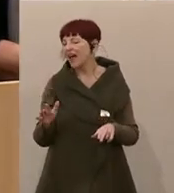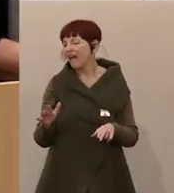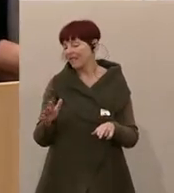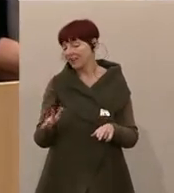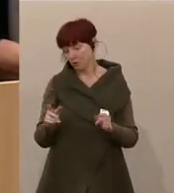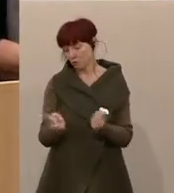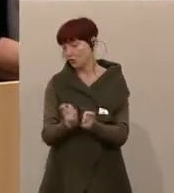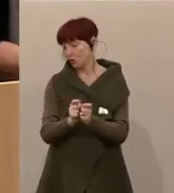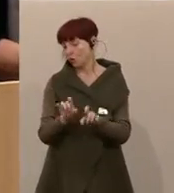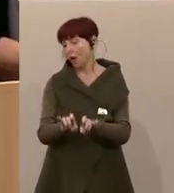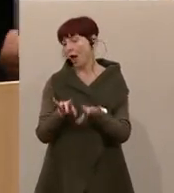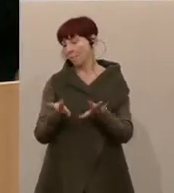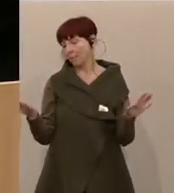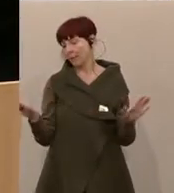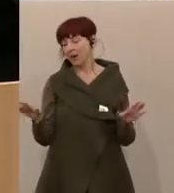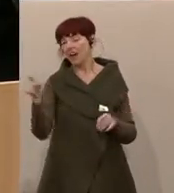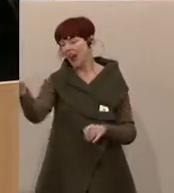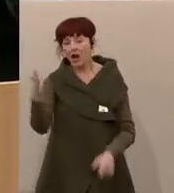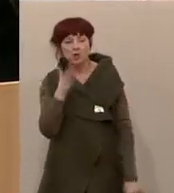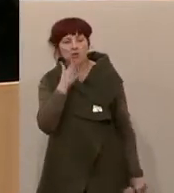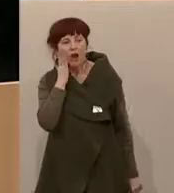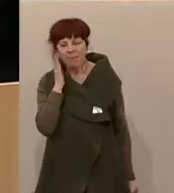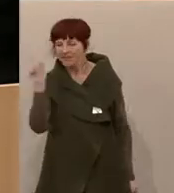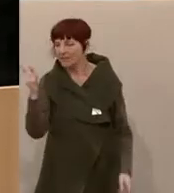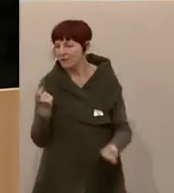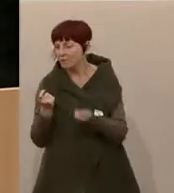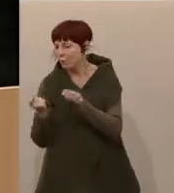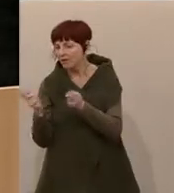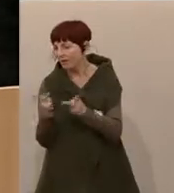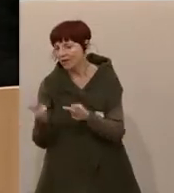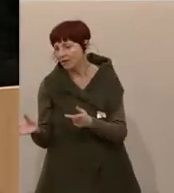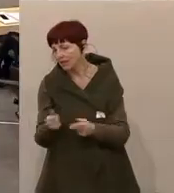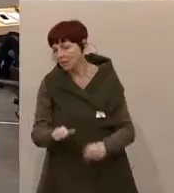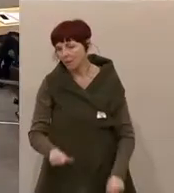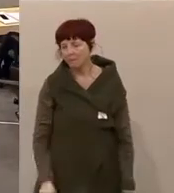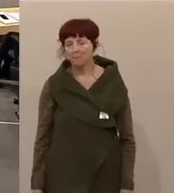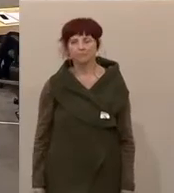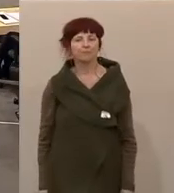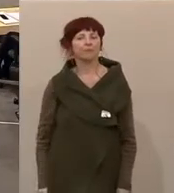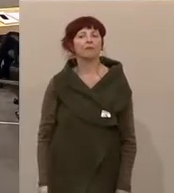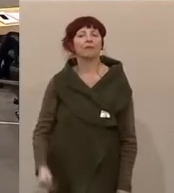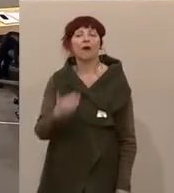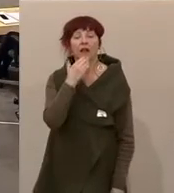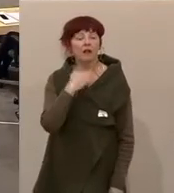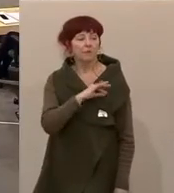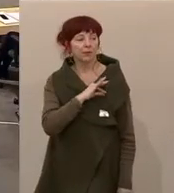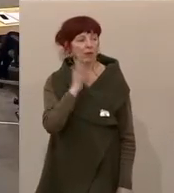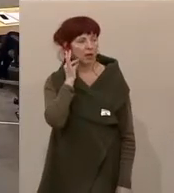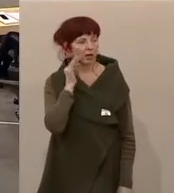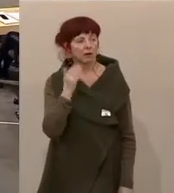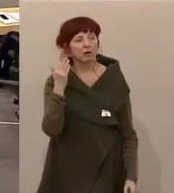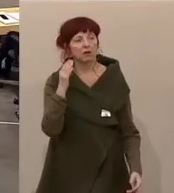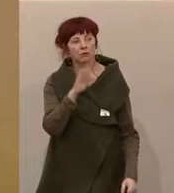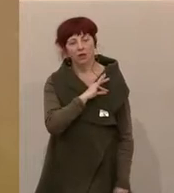Kolleginnen und Kollegen. Er schämt sich. Tatsächlich war August Böginger Betriebsrat beim Roten Kreuz in Oberösterreich. Das ist heute wirklich ein schwarzer